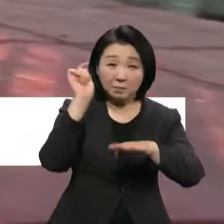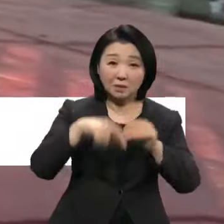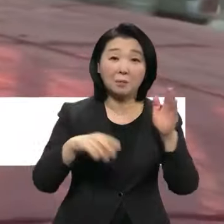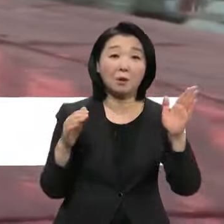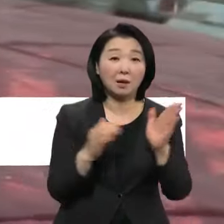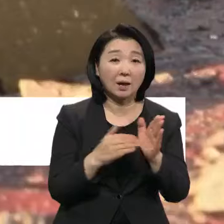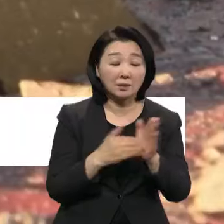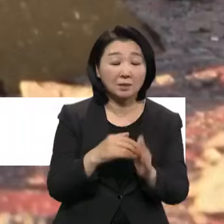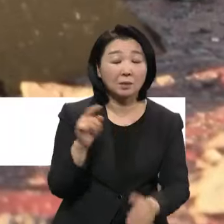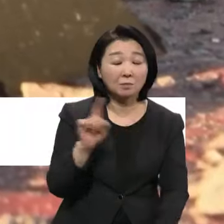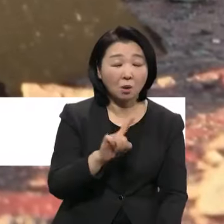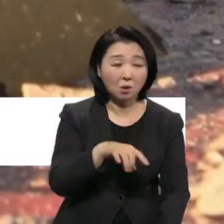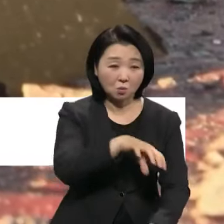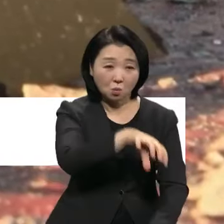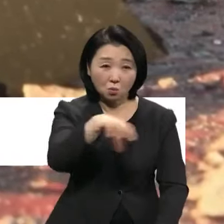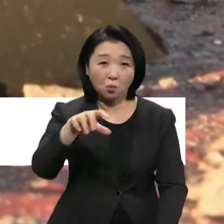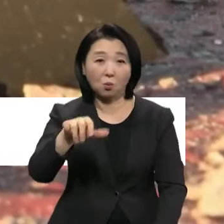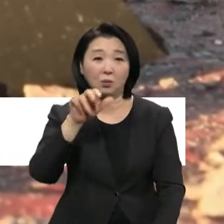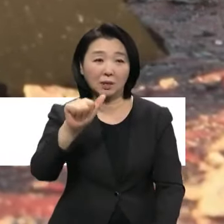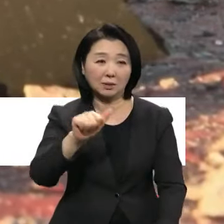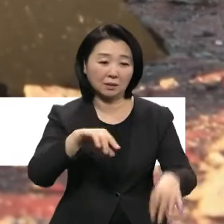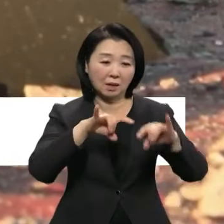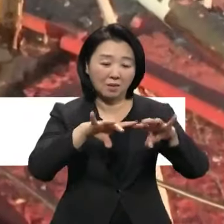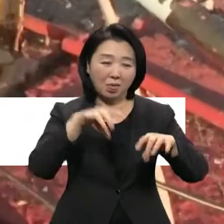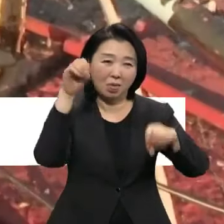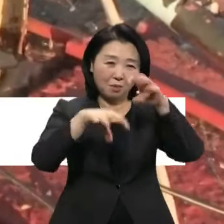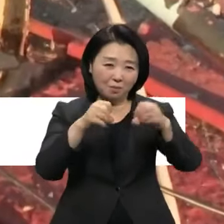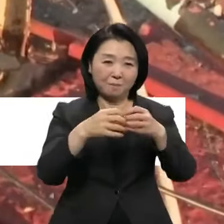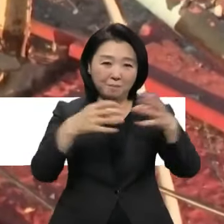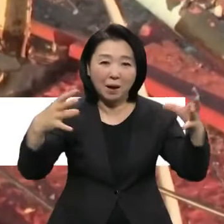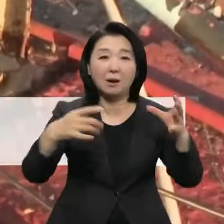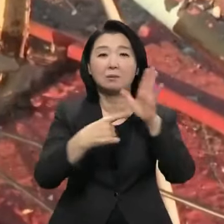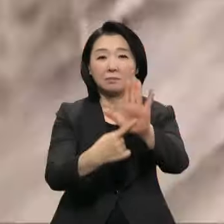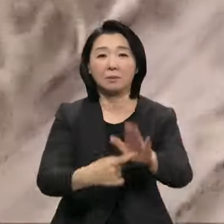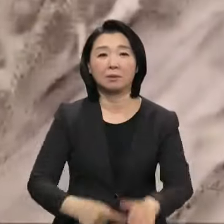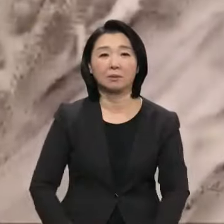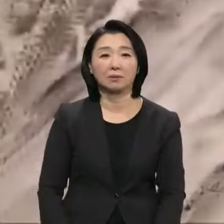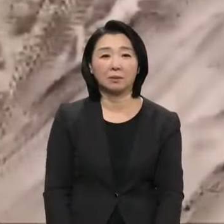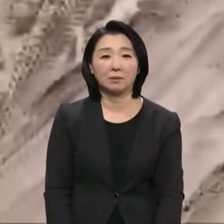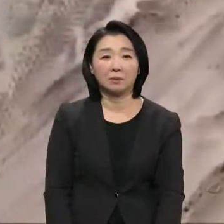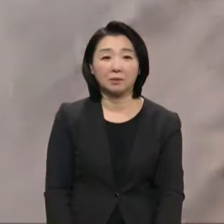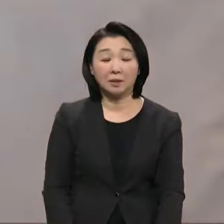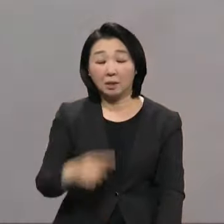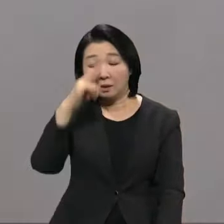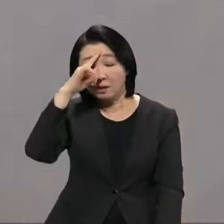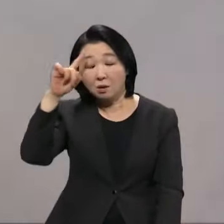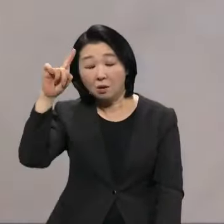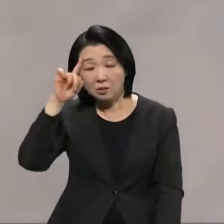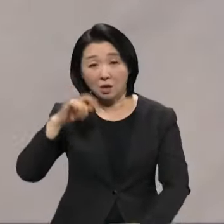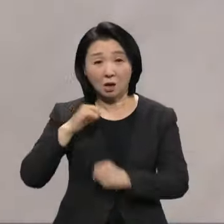자포리자,도네츠크를포함한5개지역의에너지시설들이 전날 밤부터새벽까지폭격을받았다고보도했습니다.